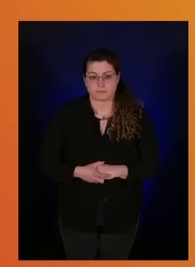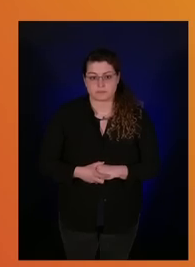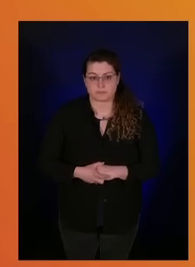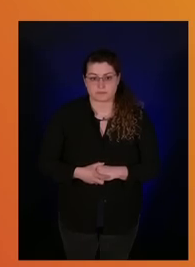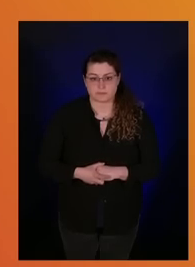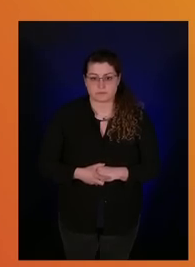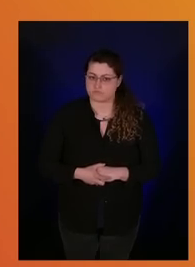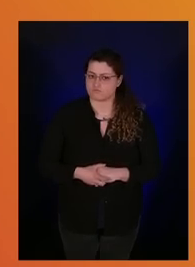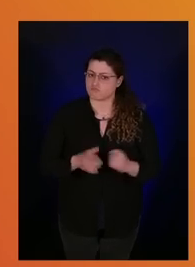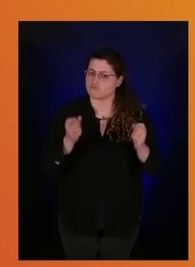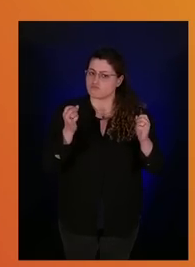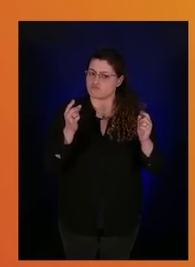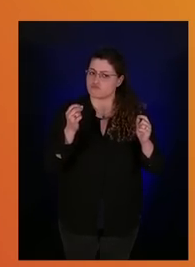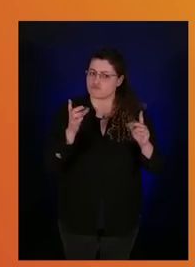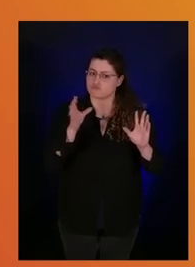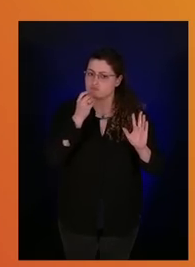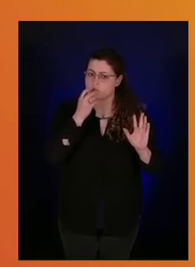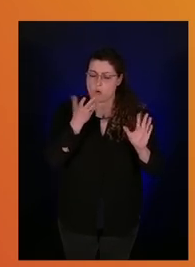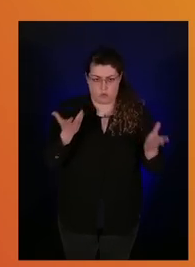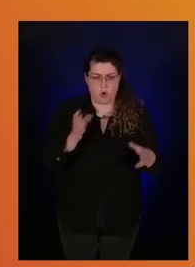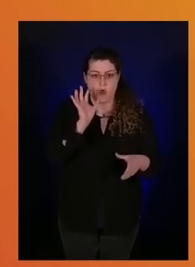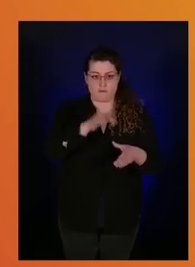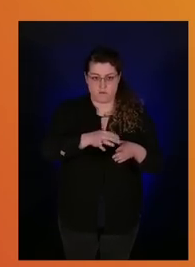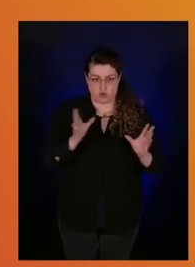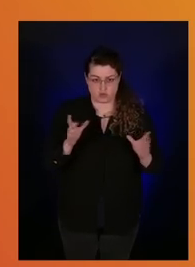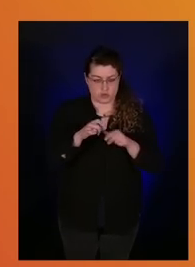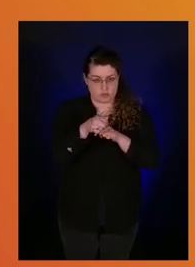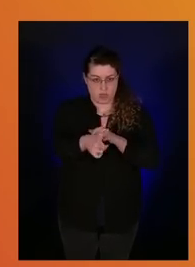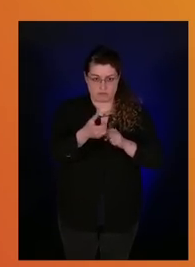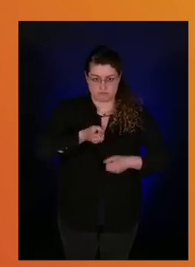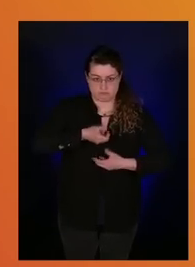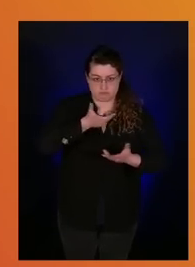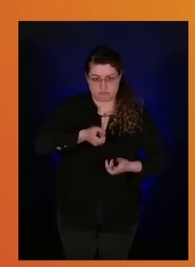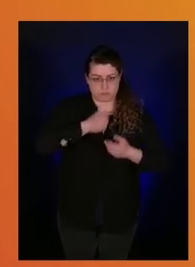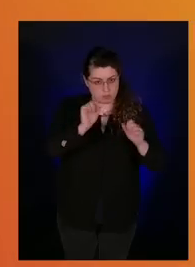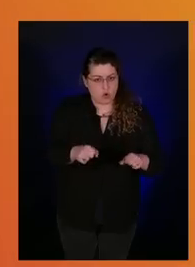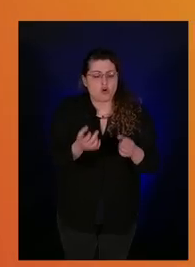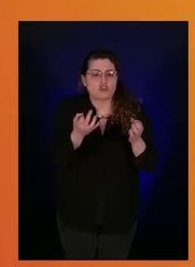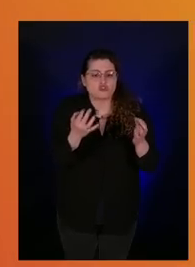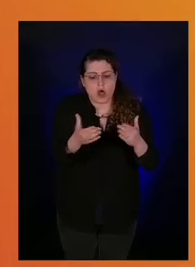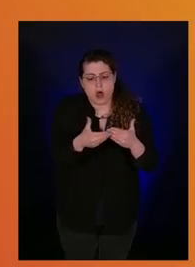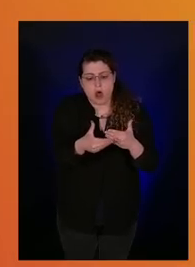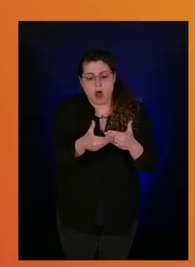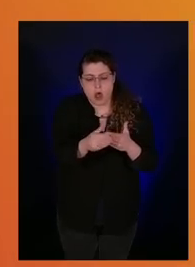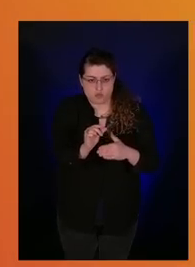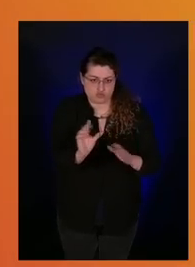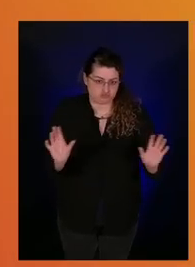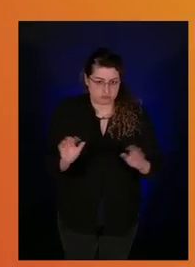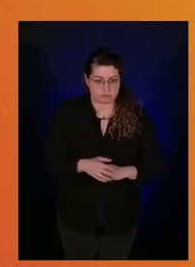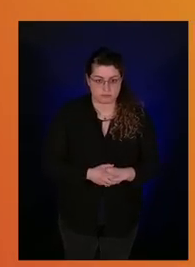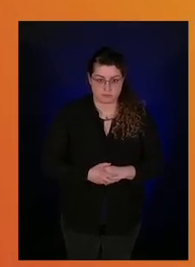Ok. Alors on va voter et puis après on pourra prendre la parole, vous inquiétez pas, on a un peu le temps.